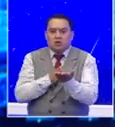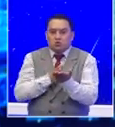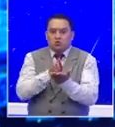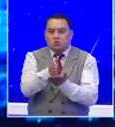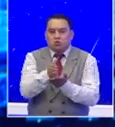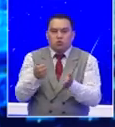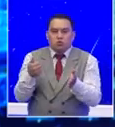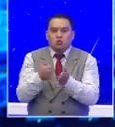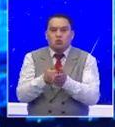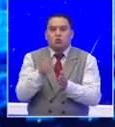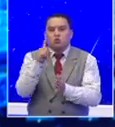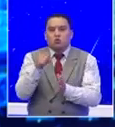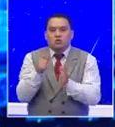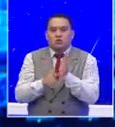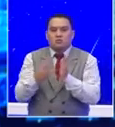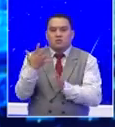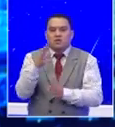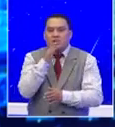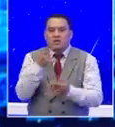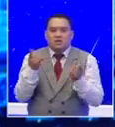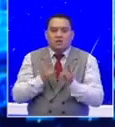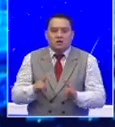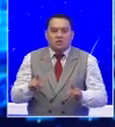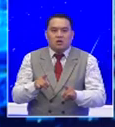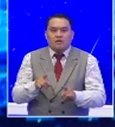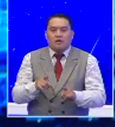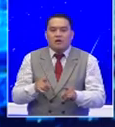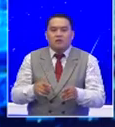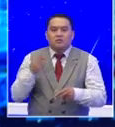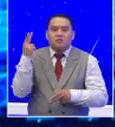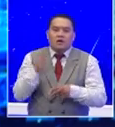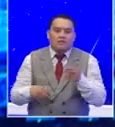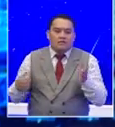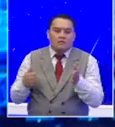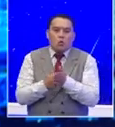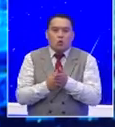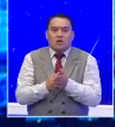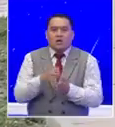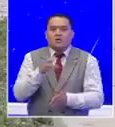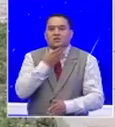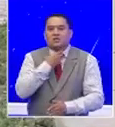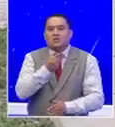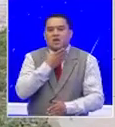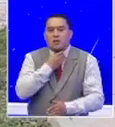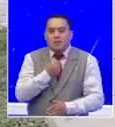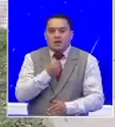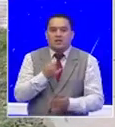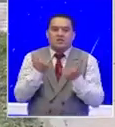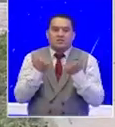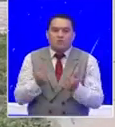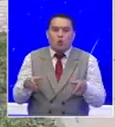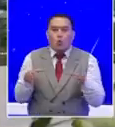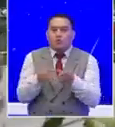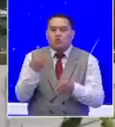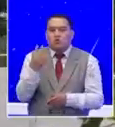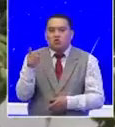великого сына Казахской степи в рамках 175-летия со дня рождения. Конечный маршрут – мавзолей Акына в Семее. Сегодня